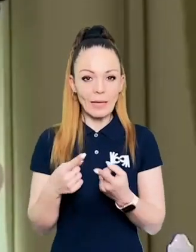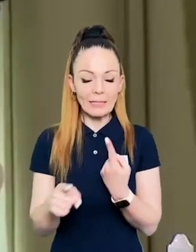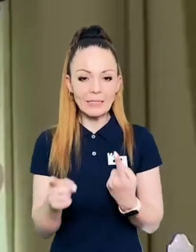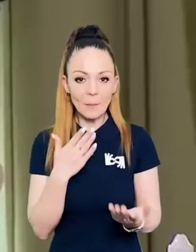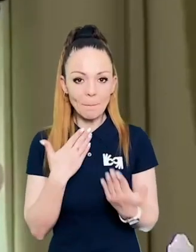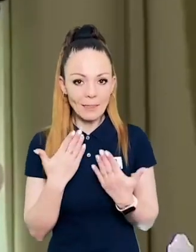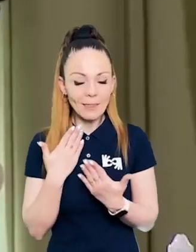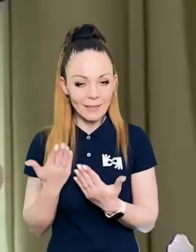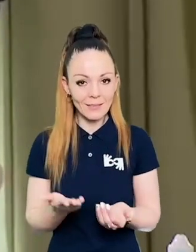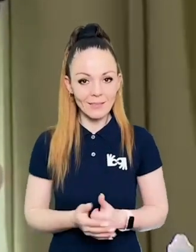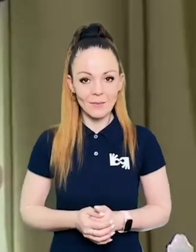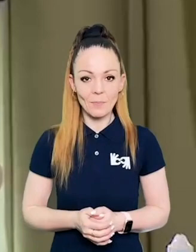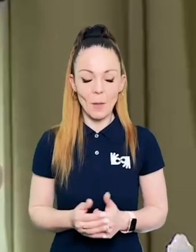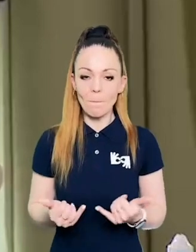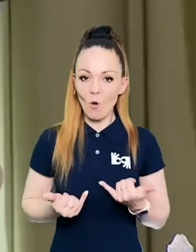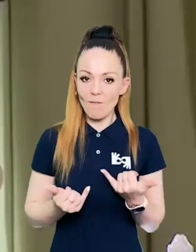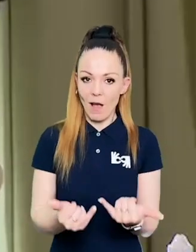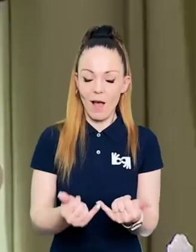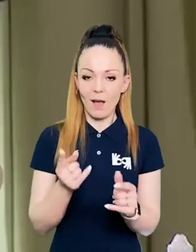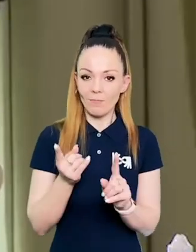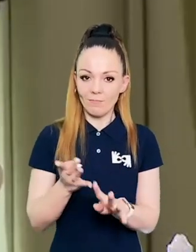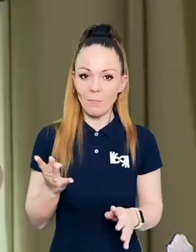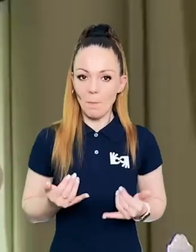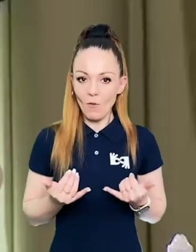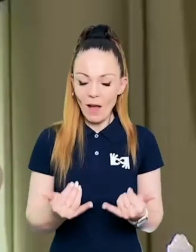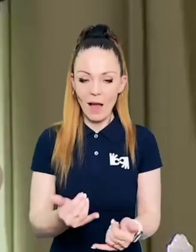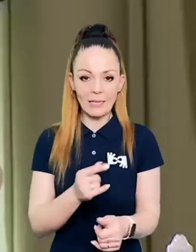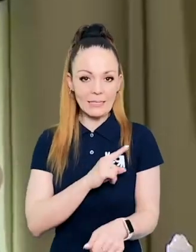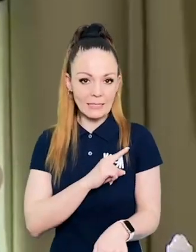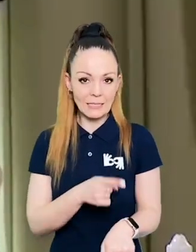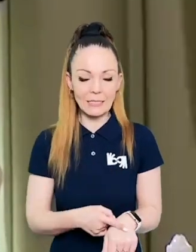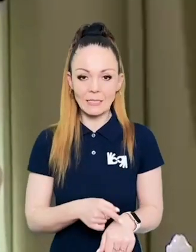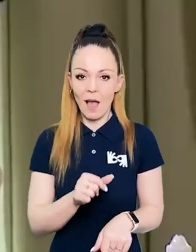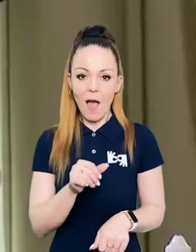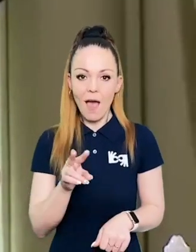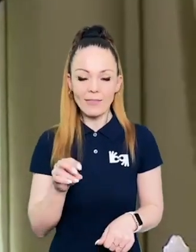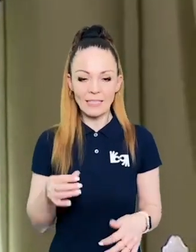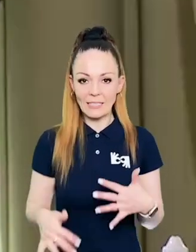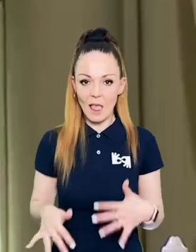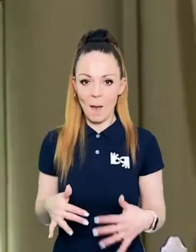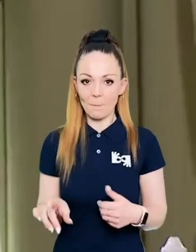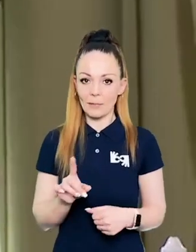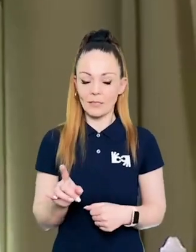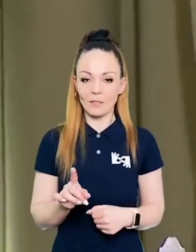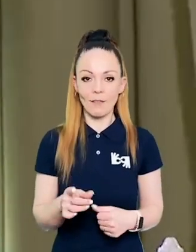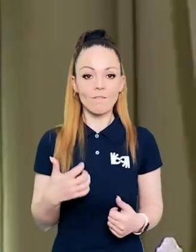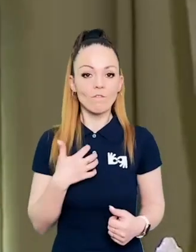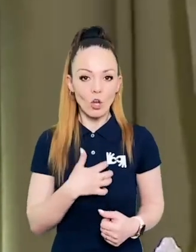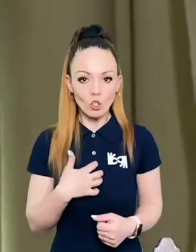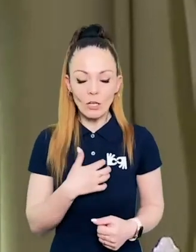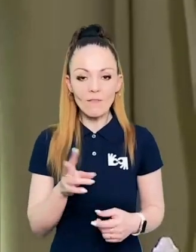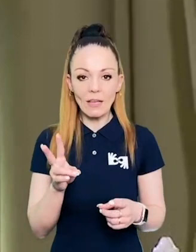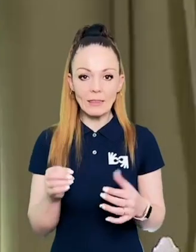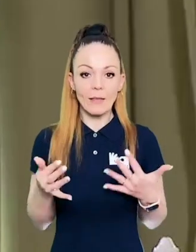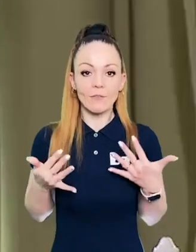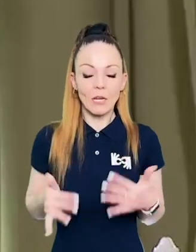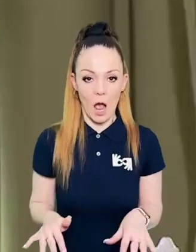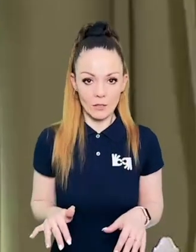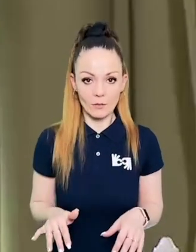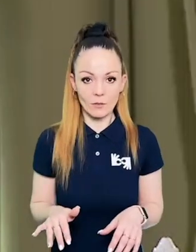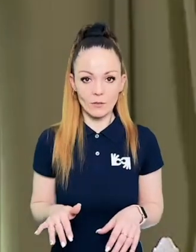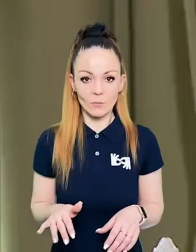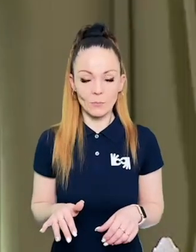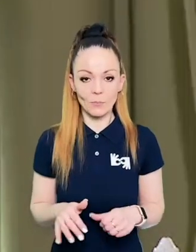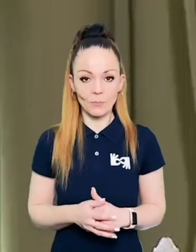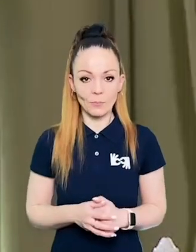допомогти. Різний підхід. Повага. Повага, сила, а не слабкість. Важливо не